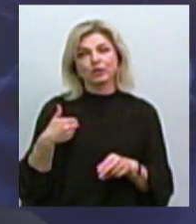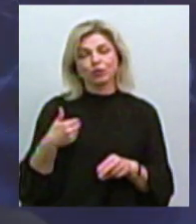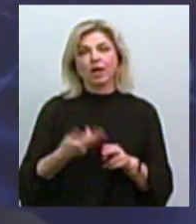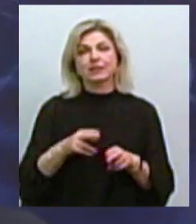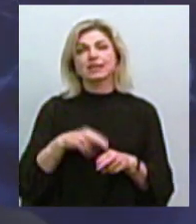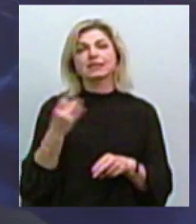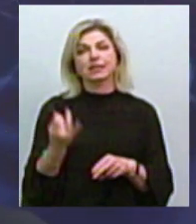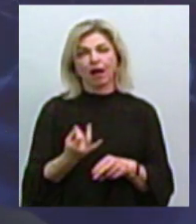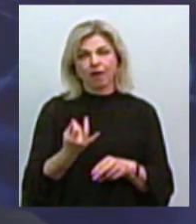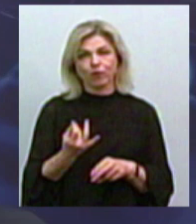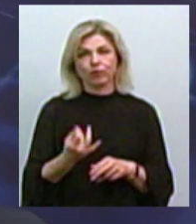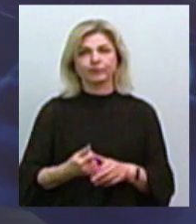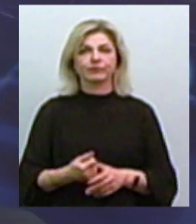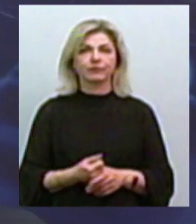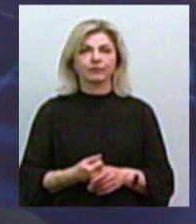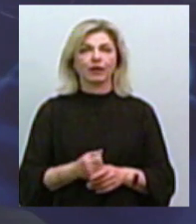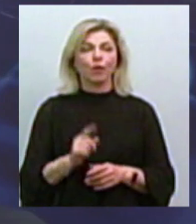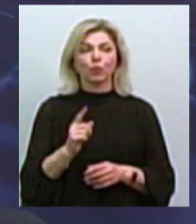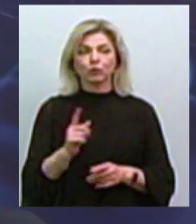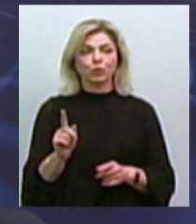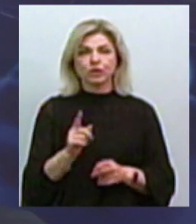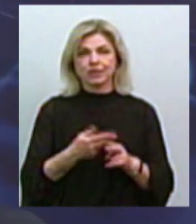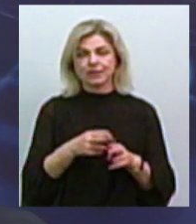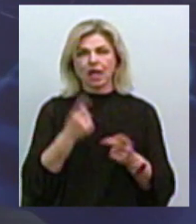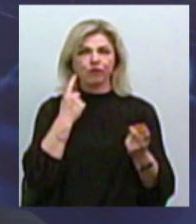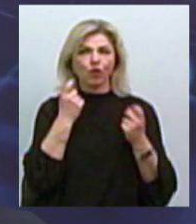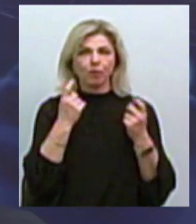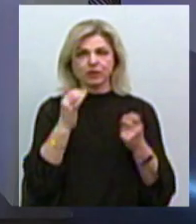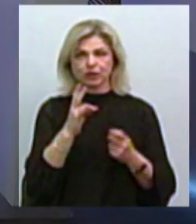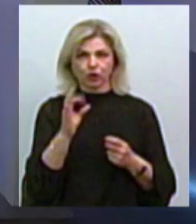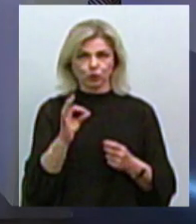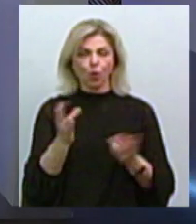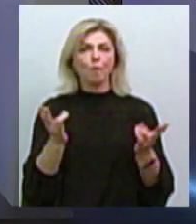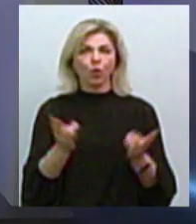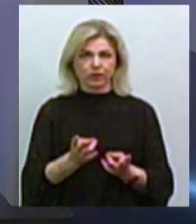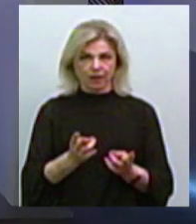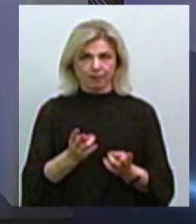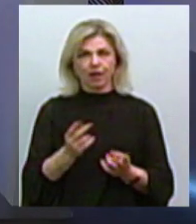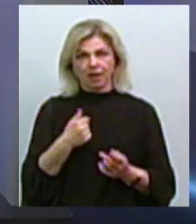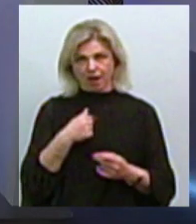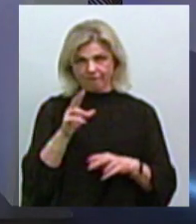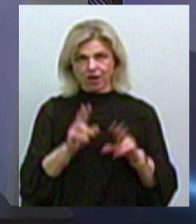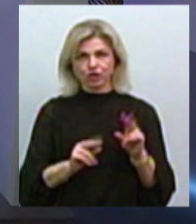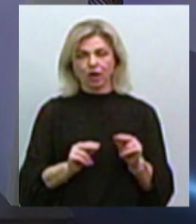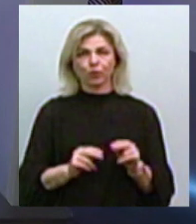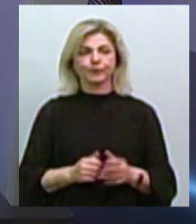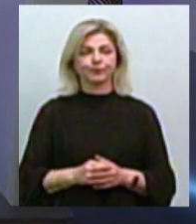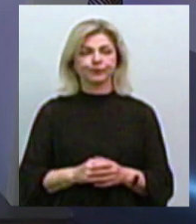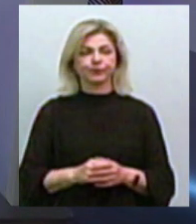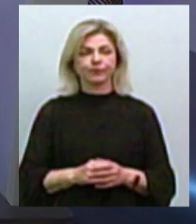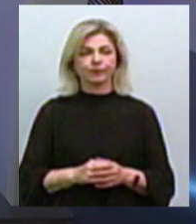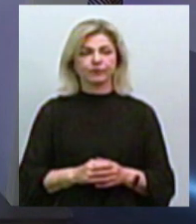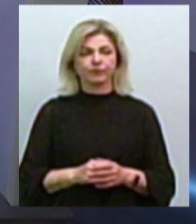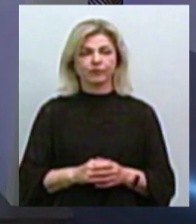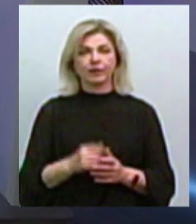це цікаво і тому що це, ну, інформаційно потрібно, я вважаю. І зі свого